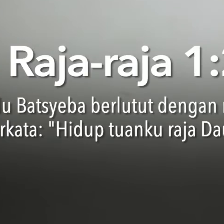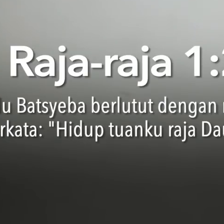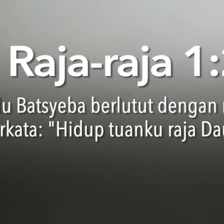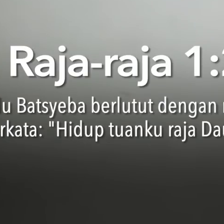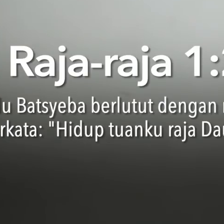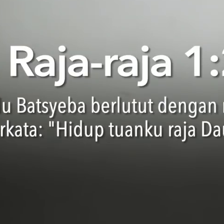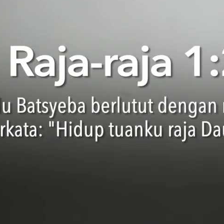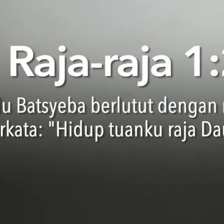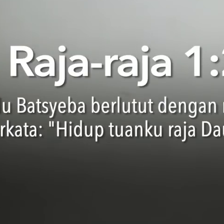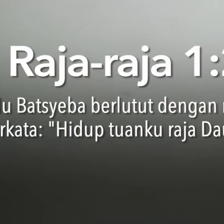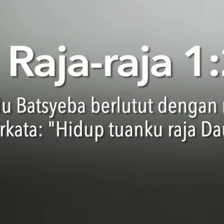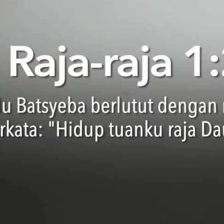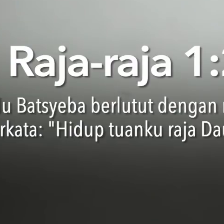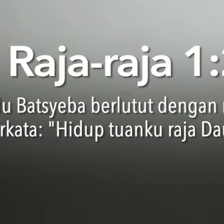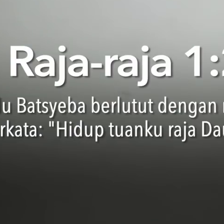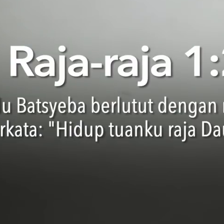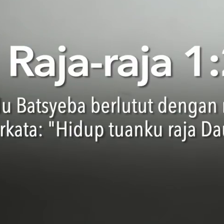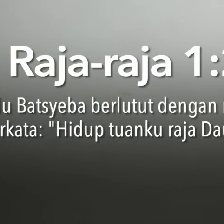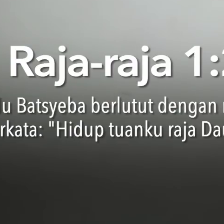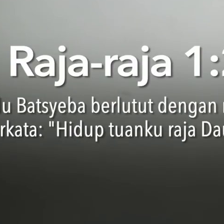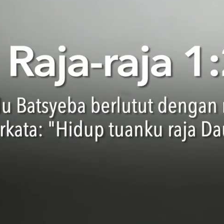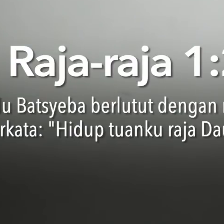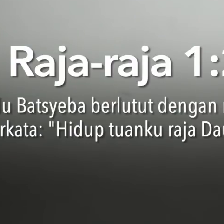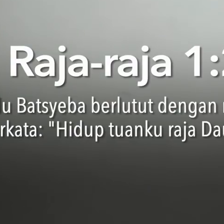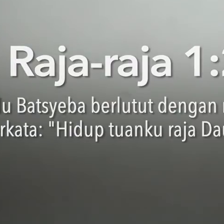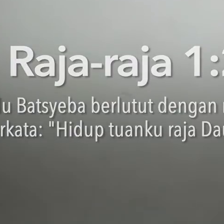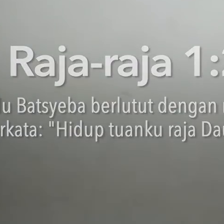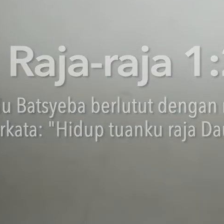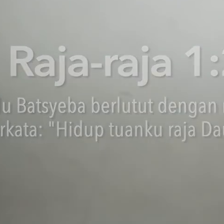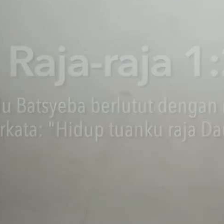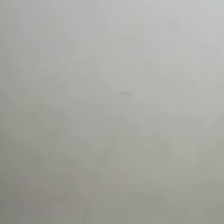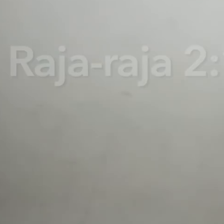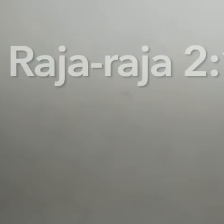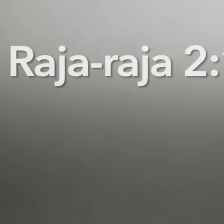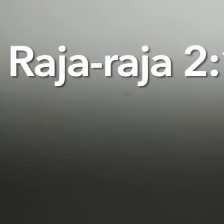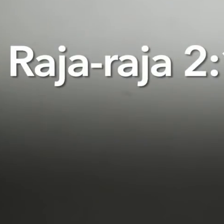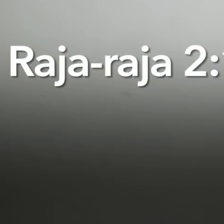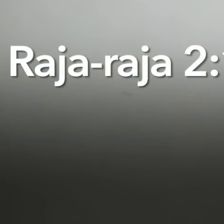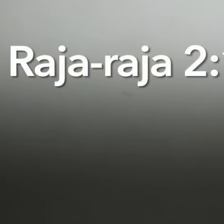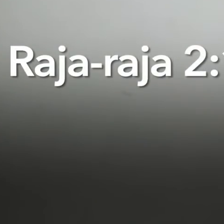berkata, "Hidup tuanku Raja Daud untuk selama-lamanya."